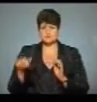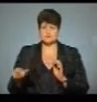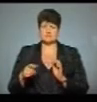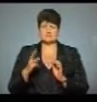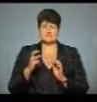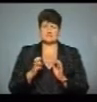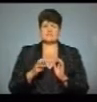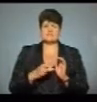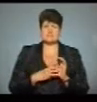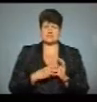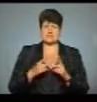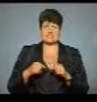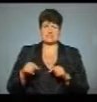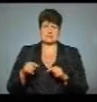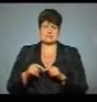308 дільницях.